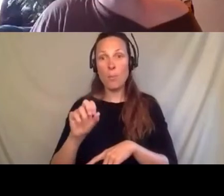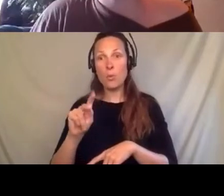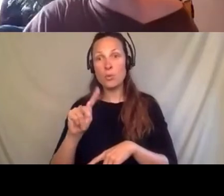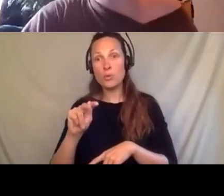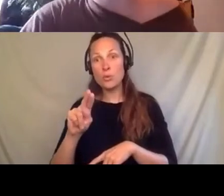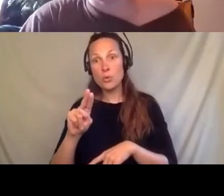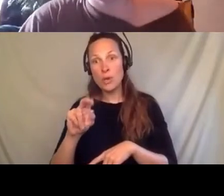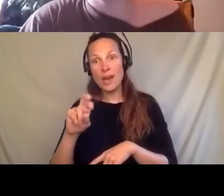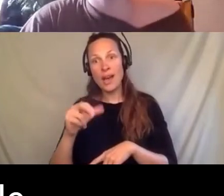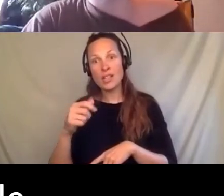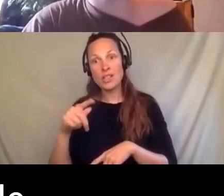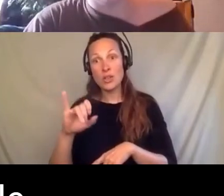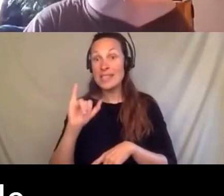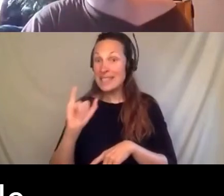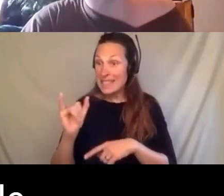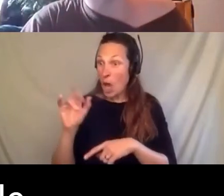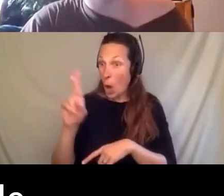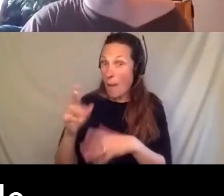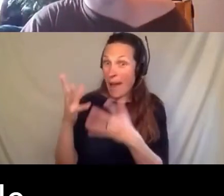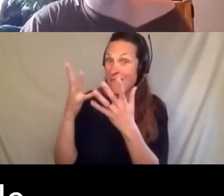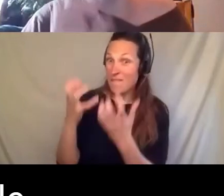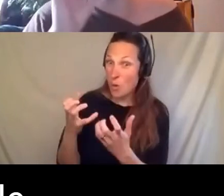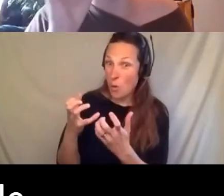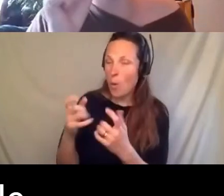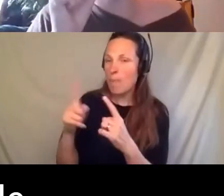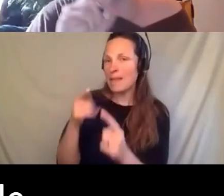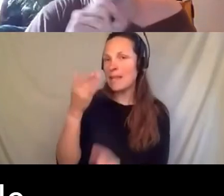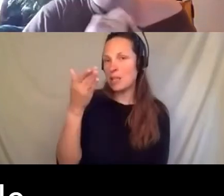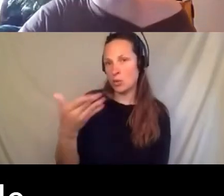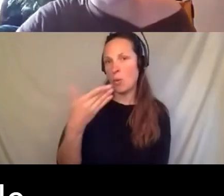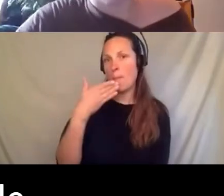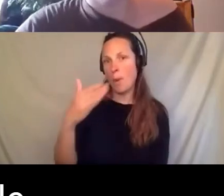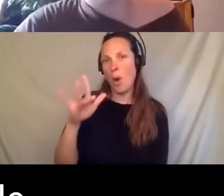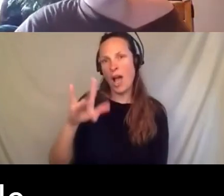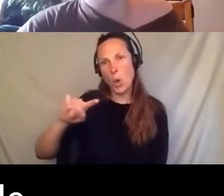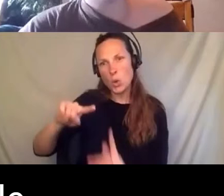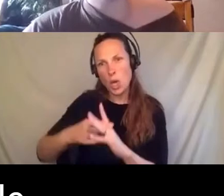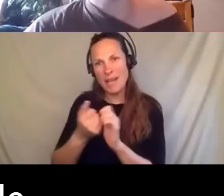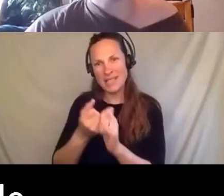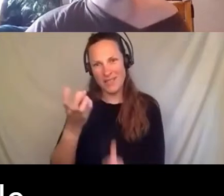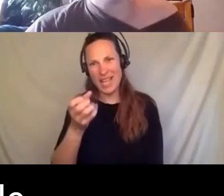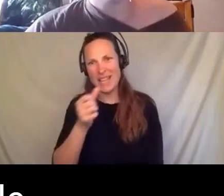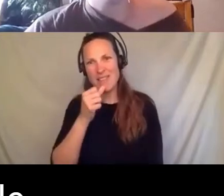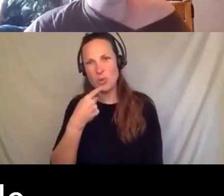privilégier lorsque vous voulez du romarin parce que c'est vraiment difficile à partir de petites graines.